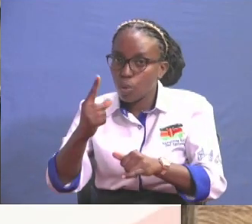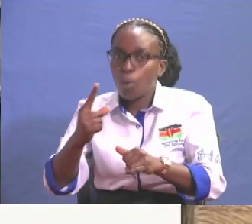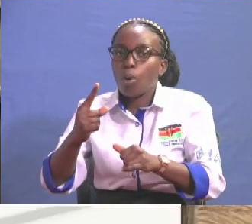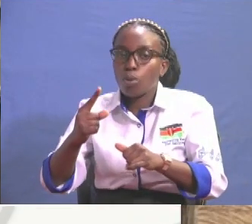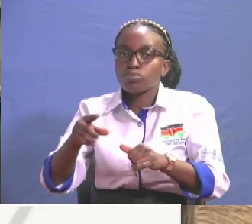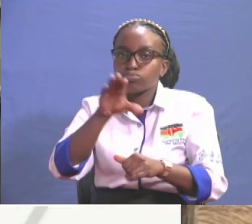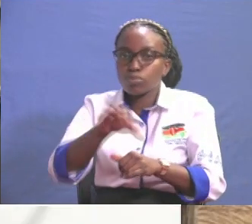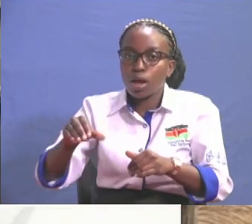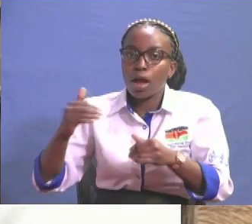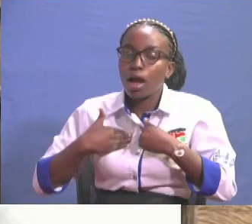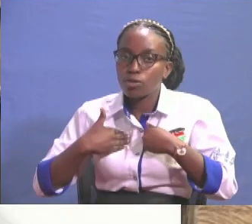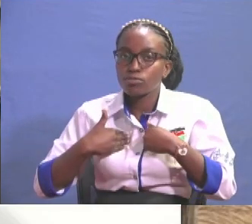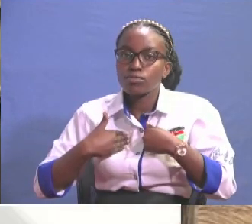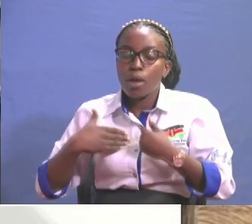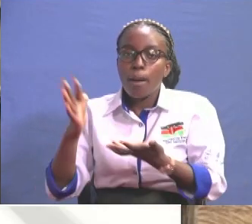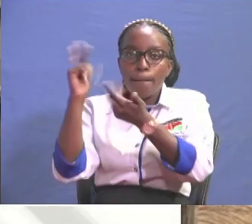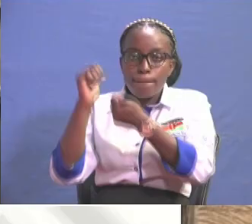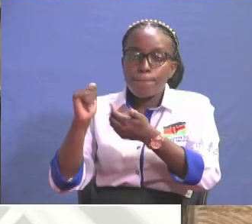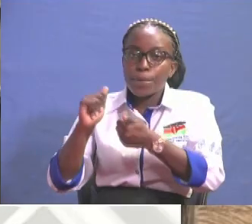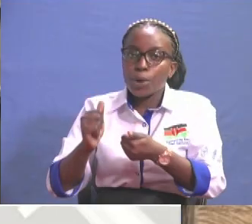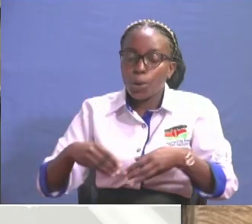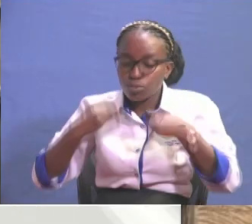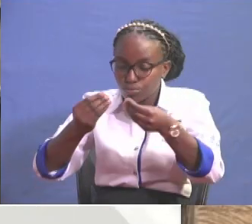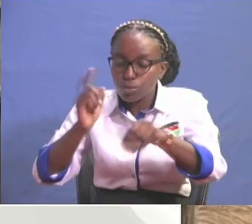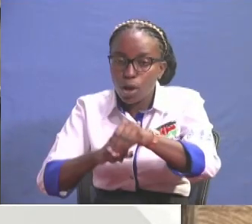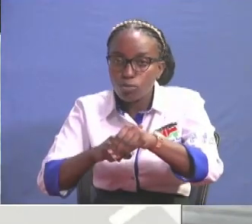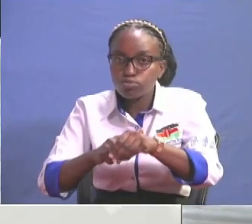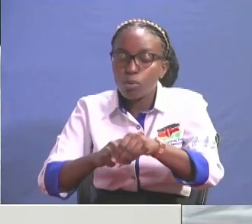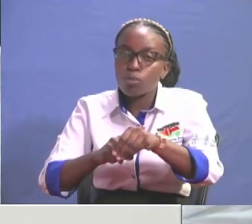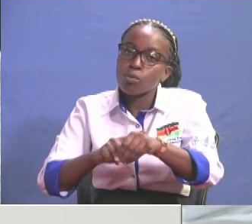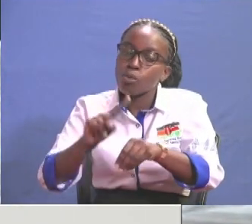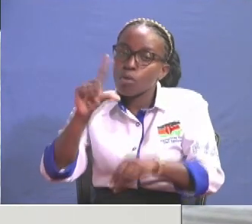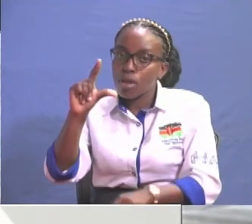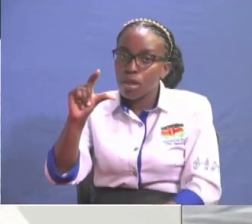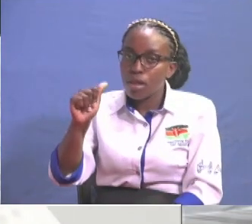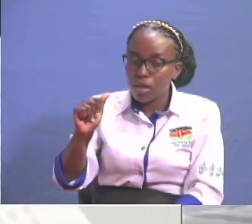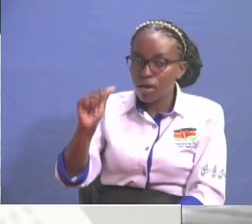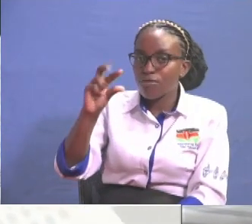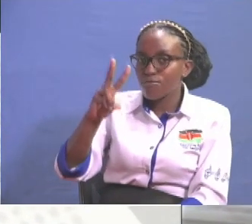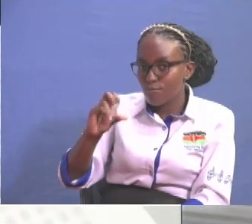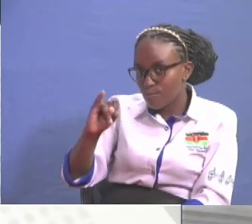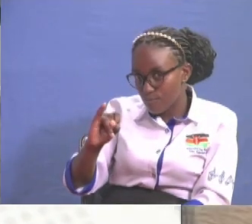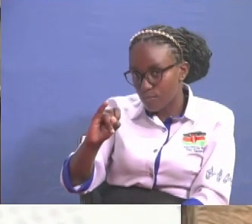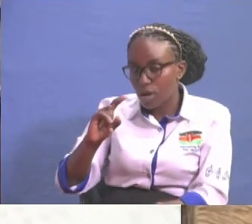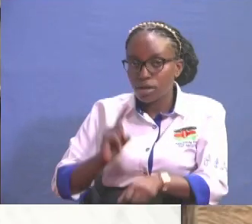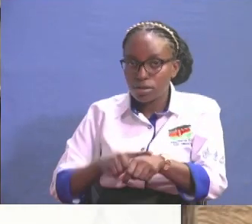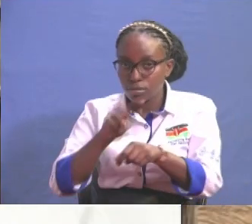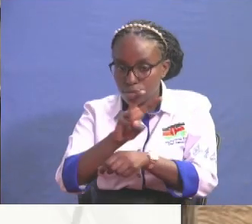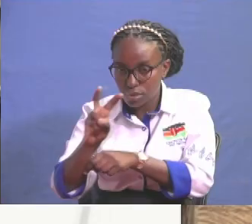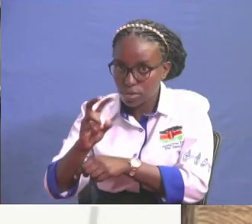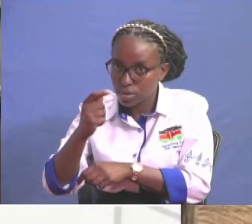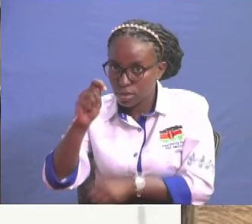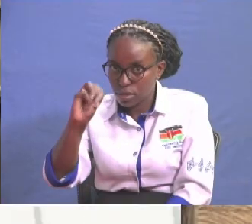ndio naleta unalisha wale wadudu ambao tunaoita larvae, bila shaka mtawaona. Na